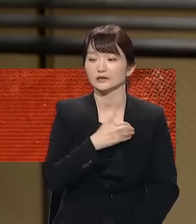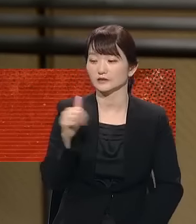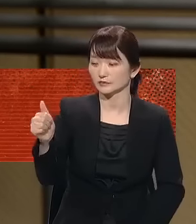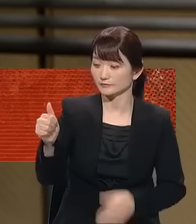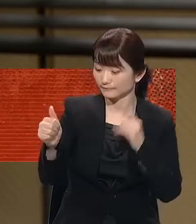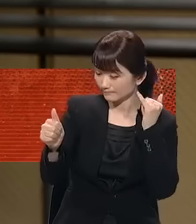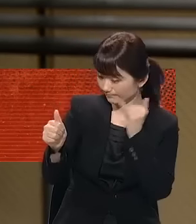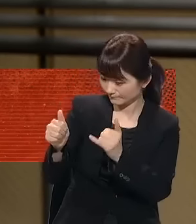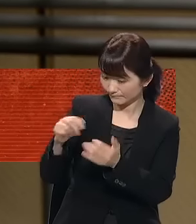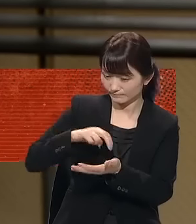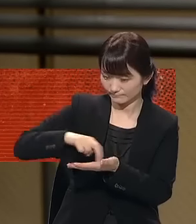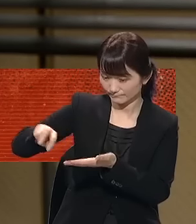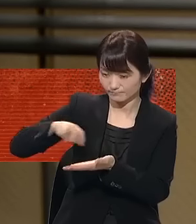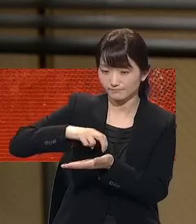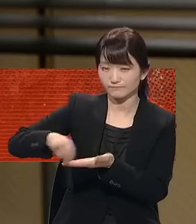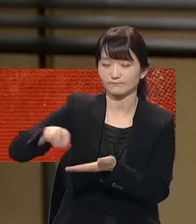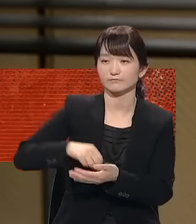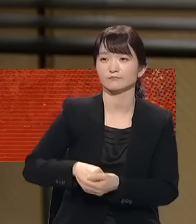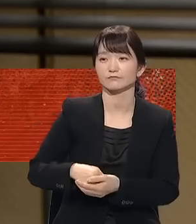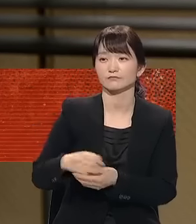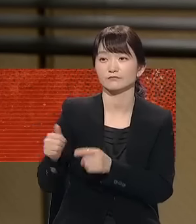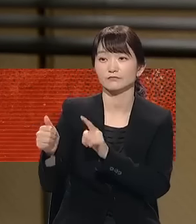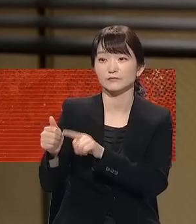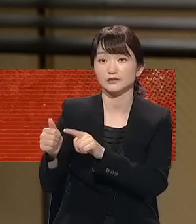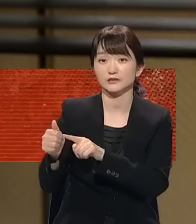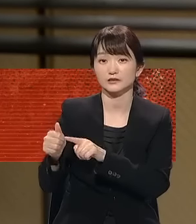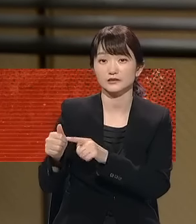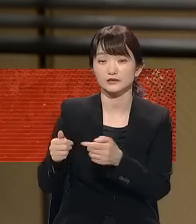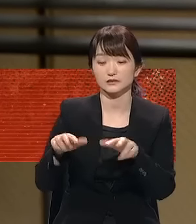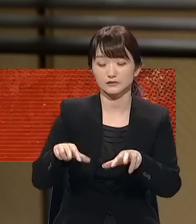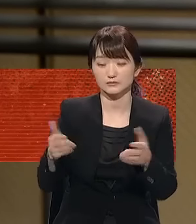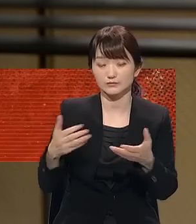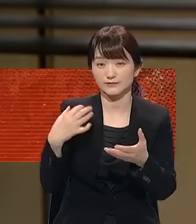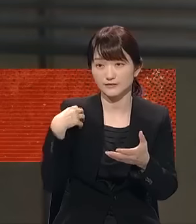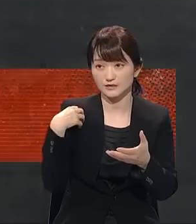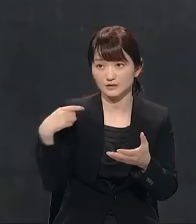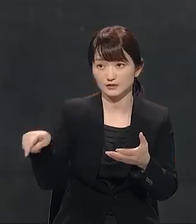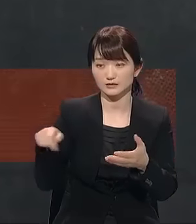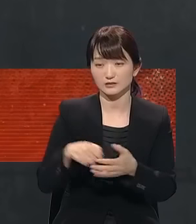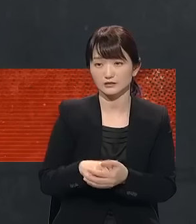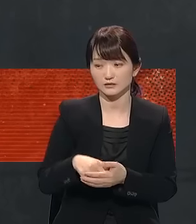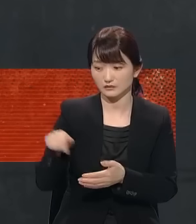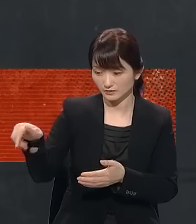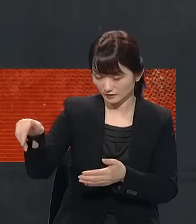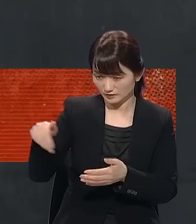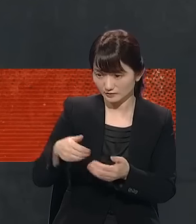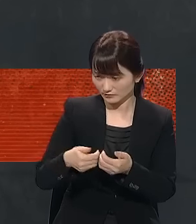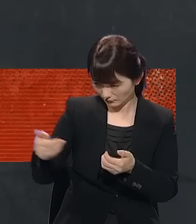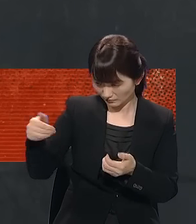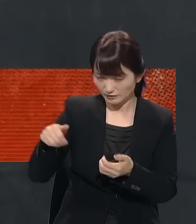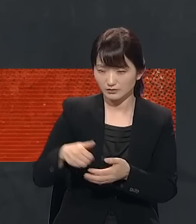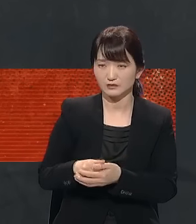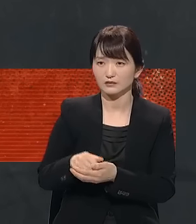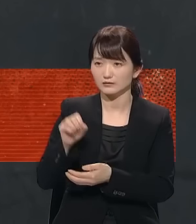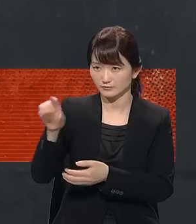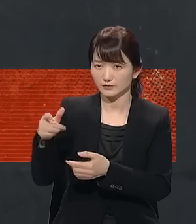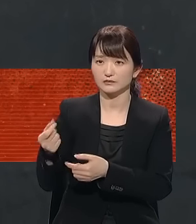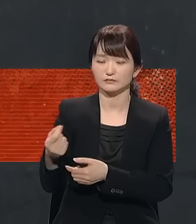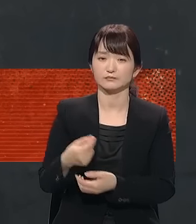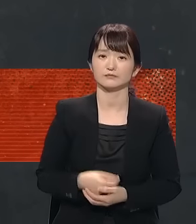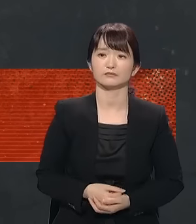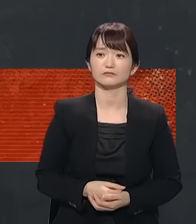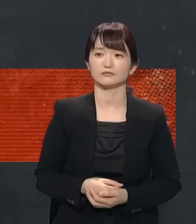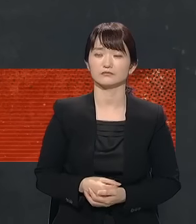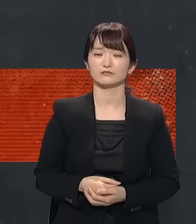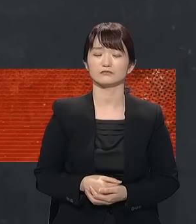하고 문자 메시지도 보내서 당신이 아니에 대해서 책임을 져라 이렇게 좀 내라 떠나라 이런 취지로 얘기를 한 거 같은데 문제는